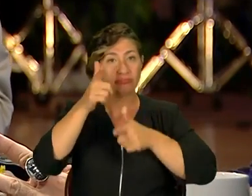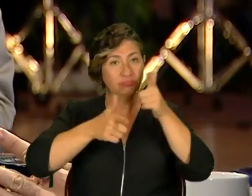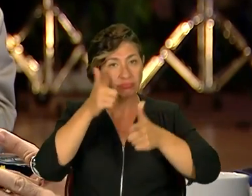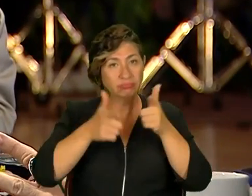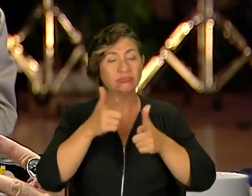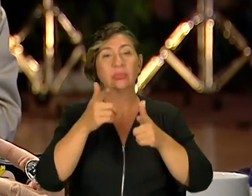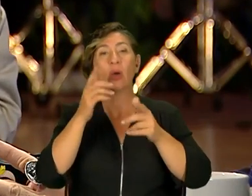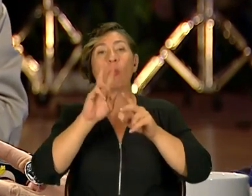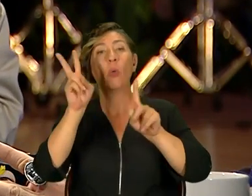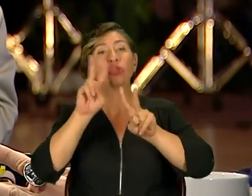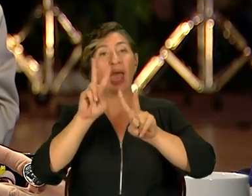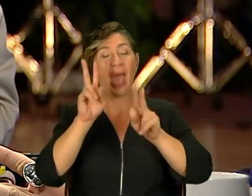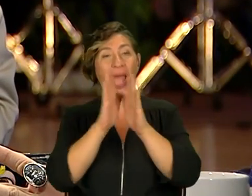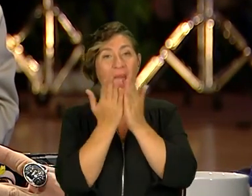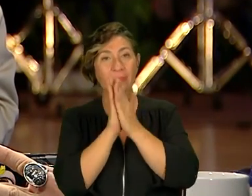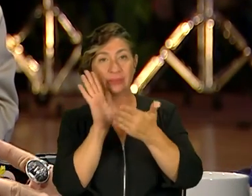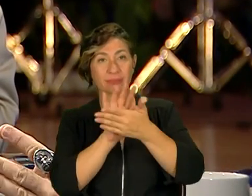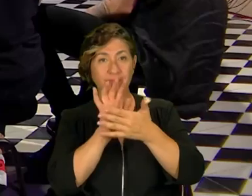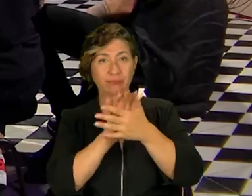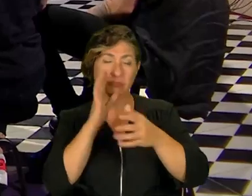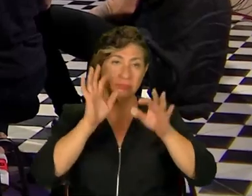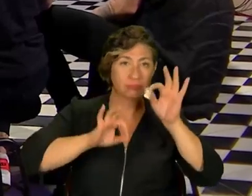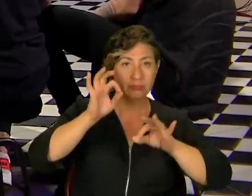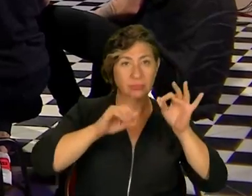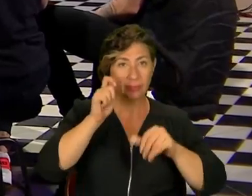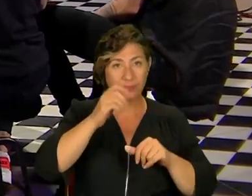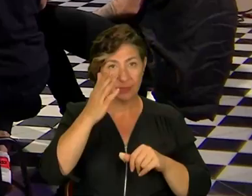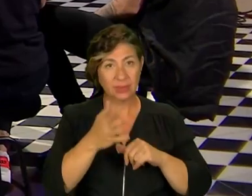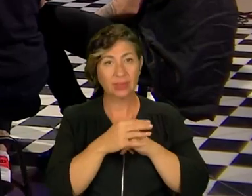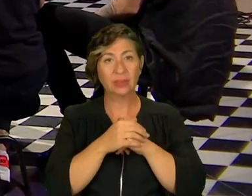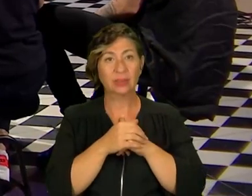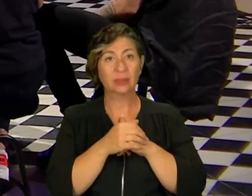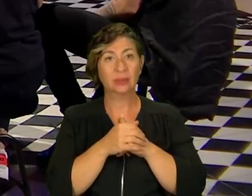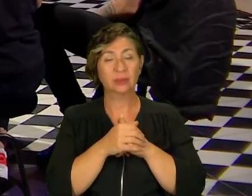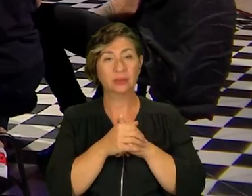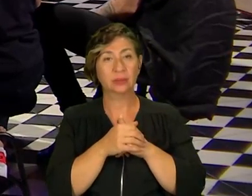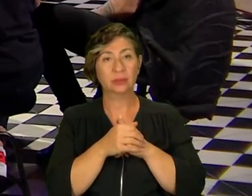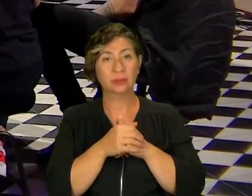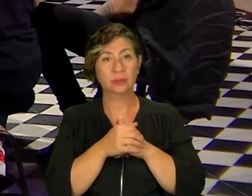çekimlerinde, moda kapak çekimlerinde, evet, stylingler yaptın. Ve